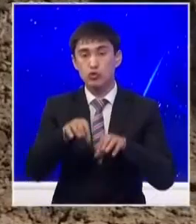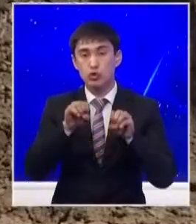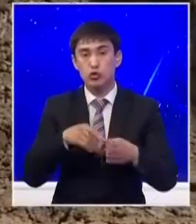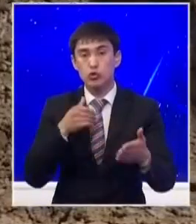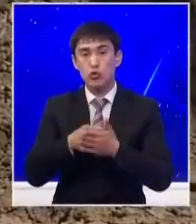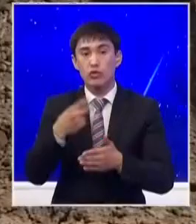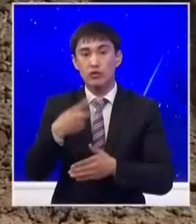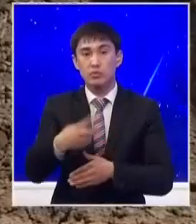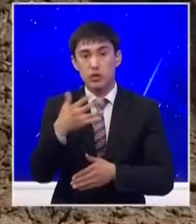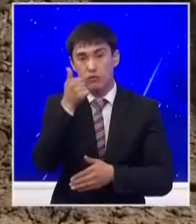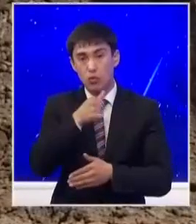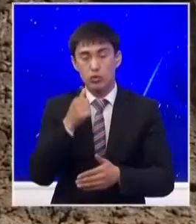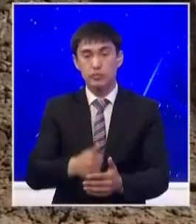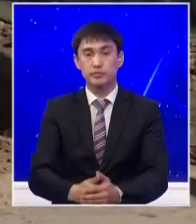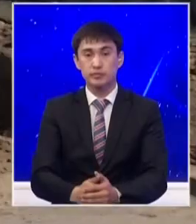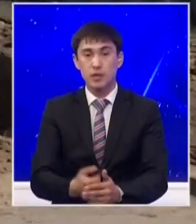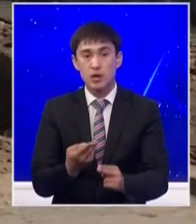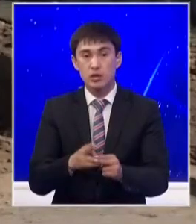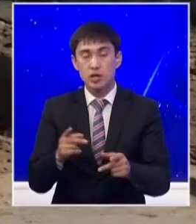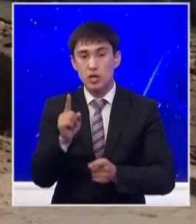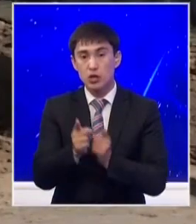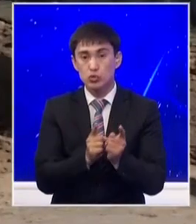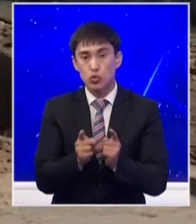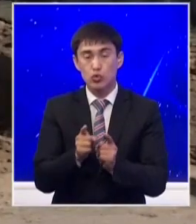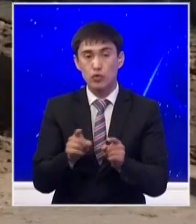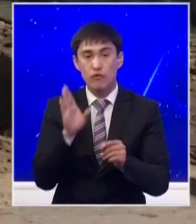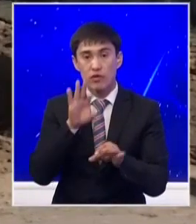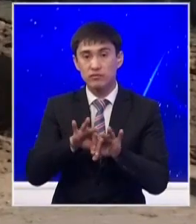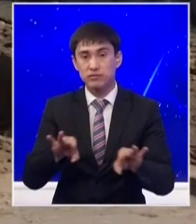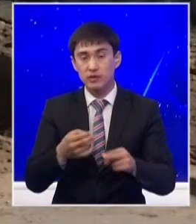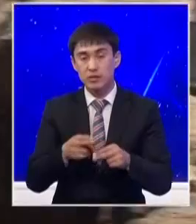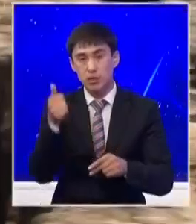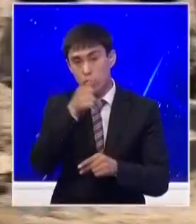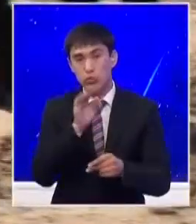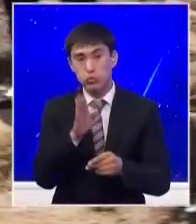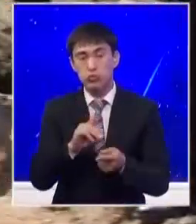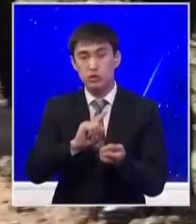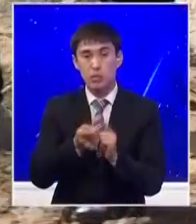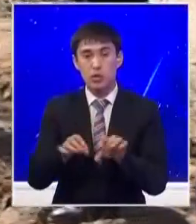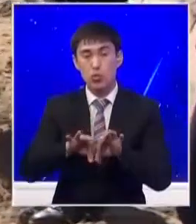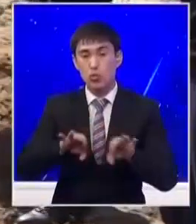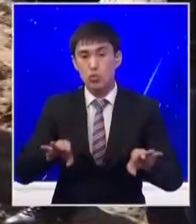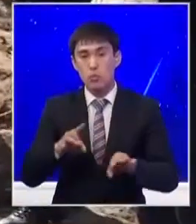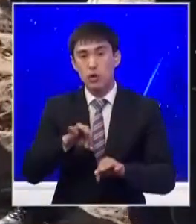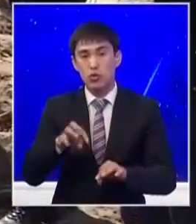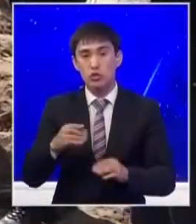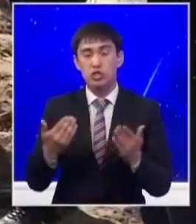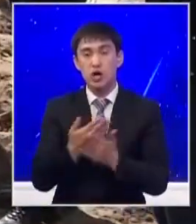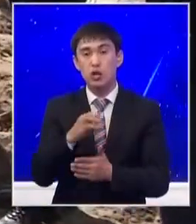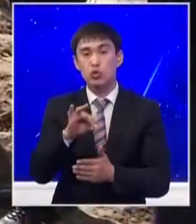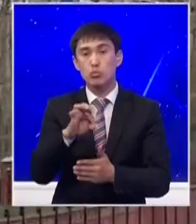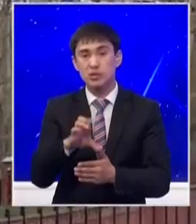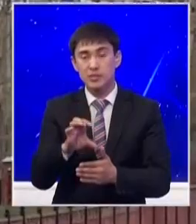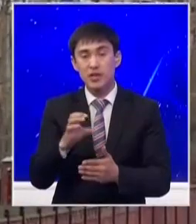до 2025 года. В рамках реконструкции всей системы уже в этом году будут заменены трубы в микрорайоне Жанатурмыс.